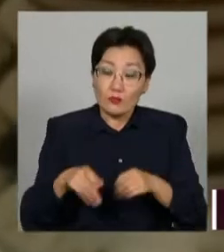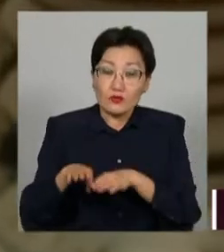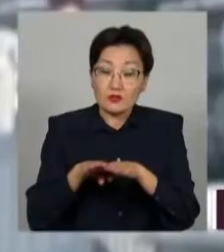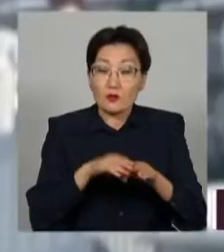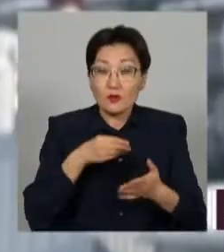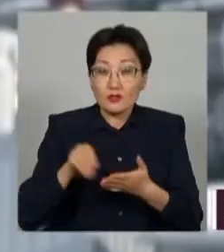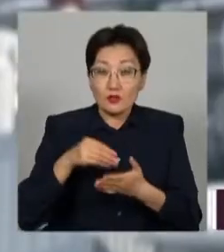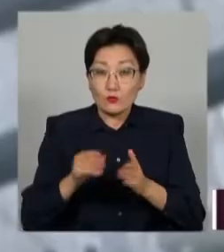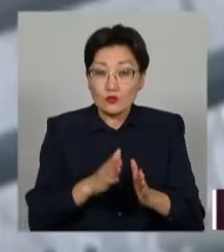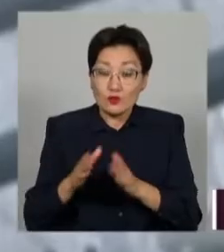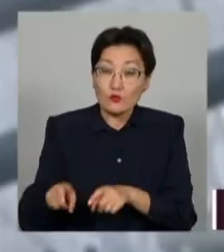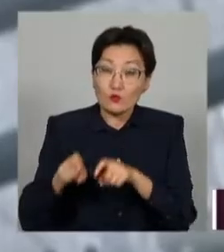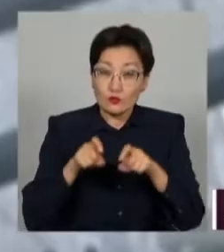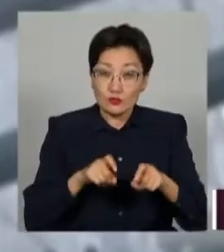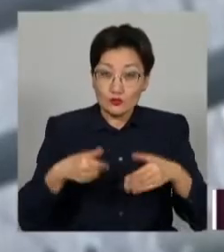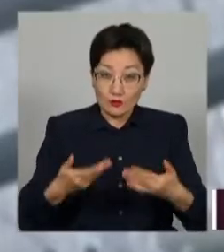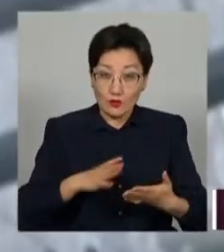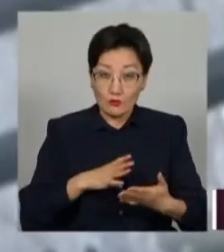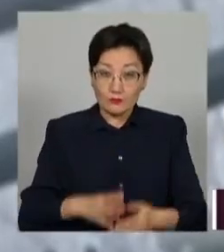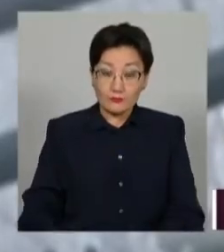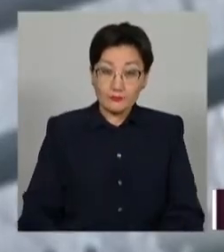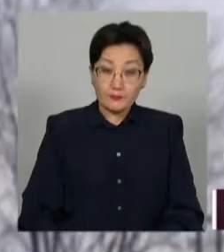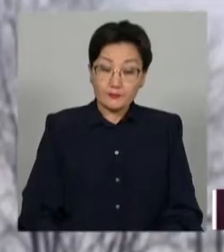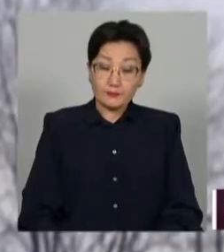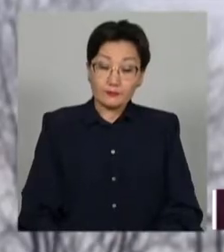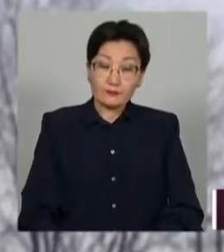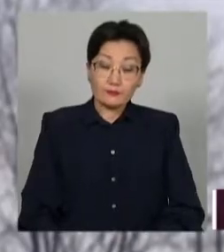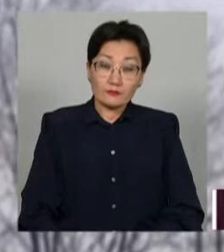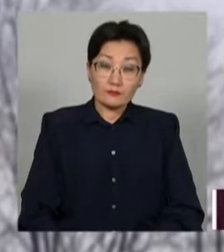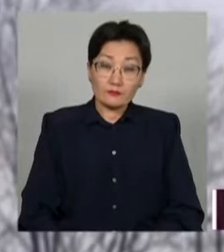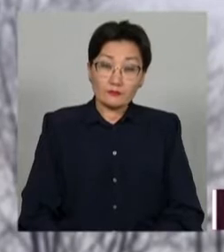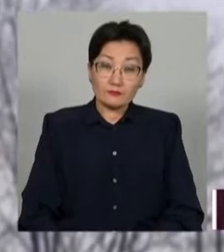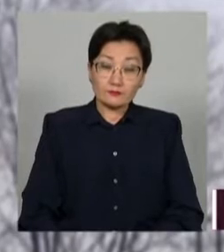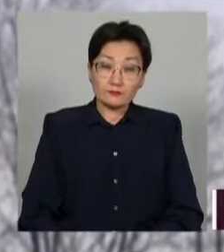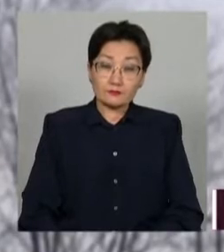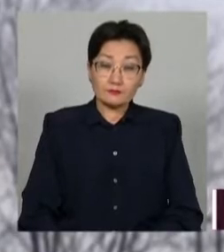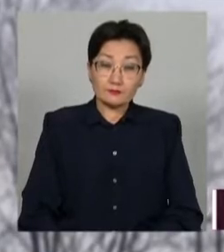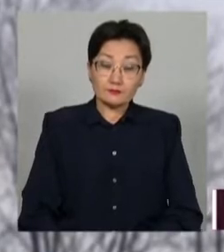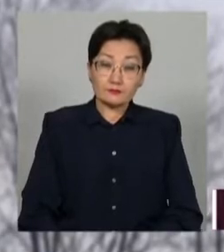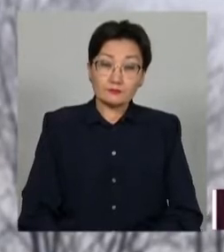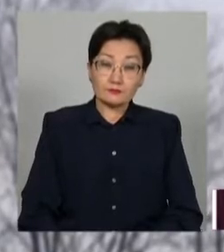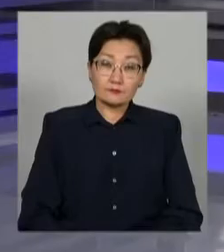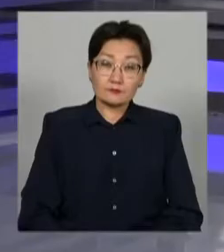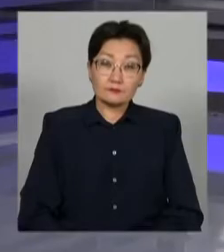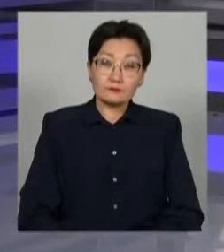сатып алушы жүйесіне көшуді ұсынды. Қалымқас Нысанбай, Данияр Омар, Ринат Төтеев, Алматы телеарнасы, Нұр-Сұлтан.